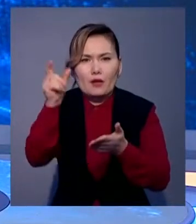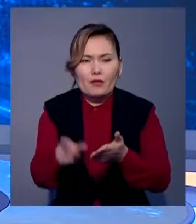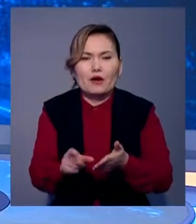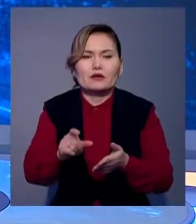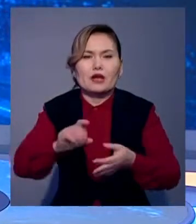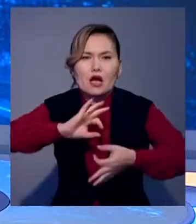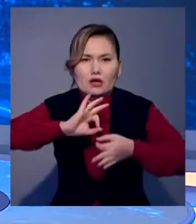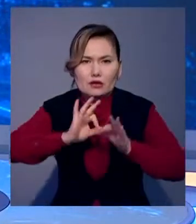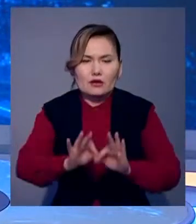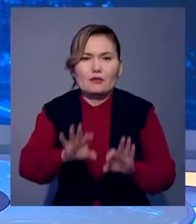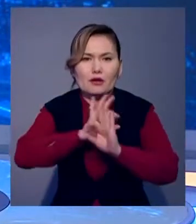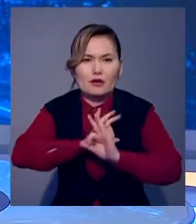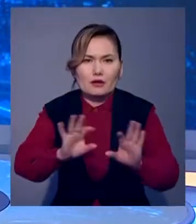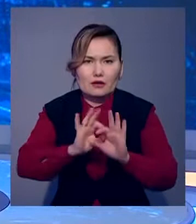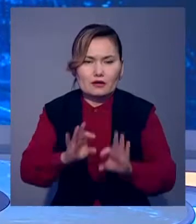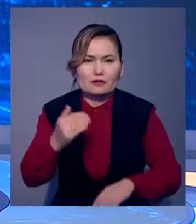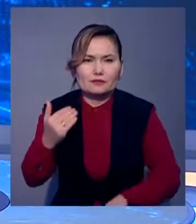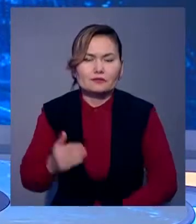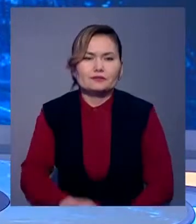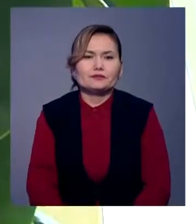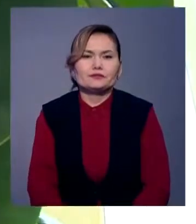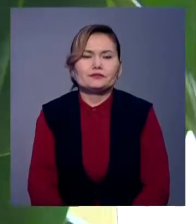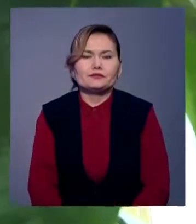Қорған Төреқожа да қатысып айтты.